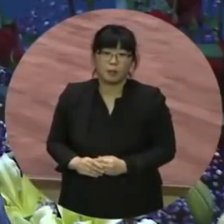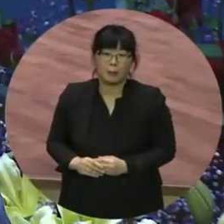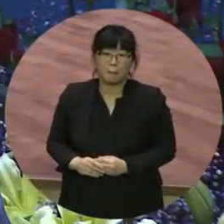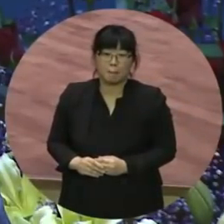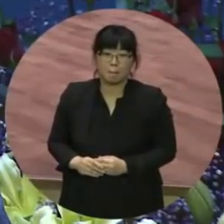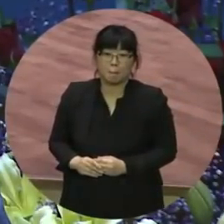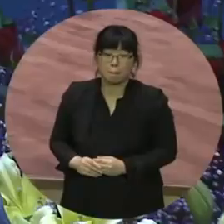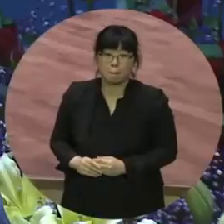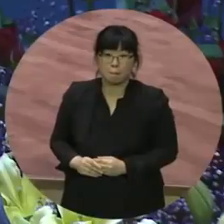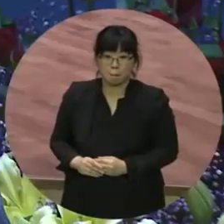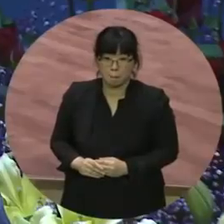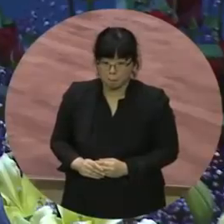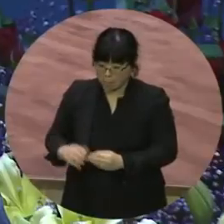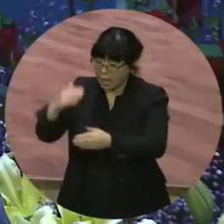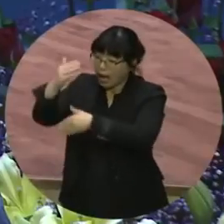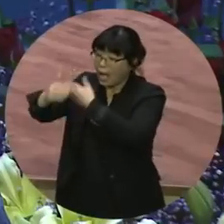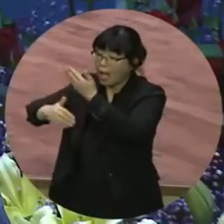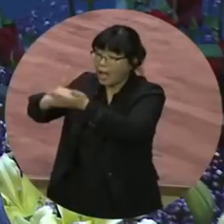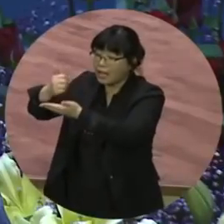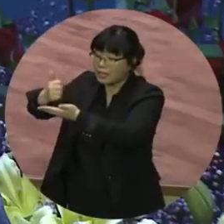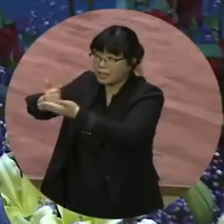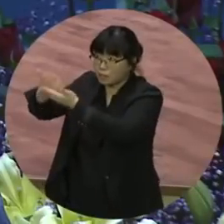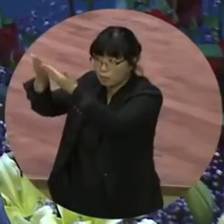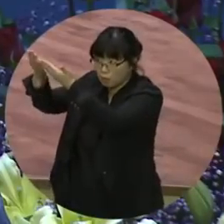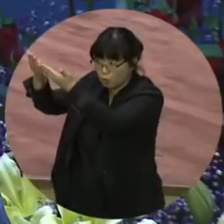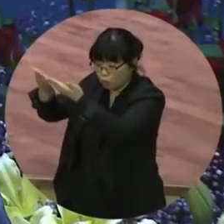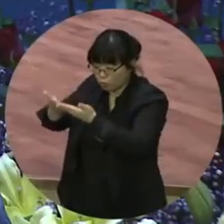믿음. 믿음은 같은 믿음이 아니에요.